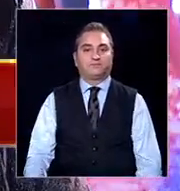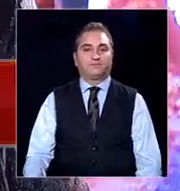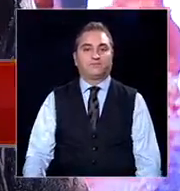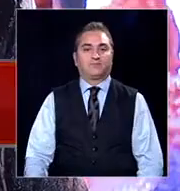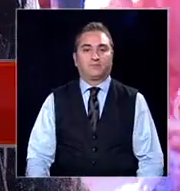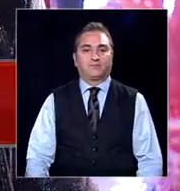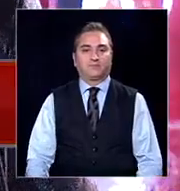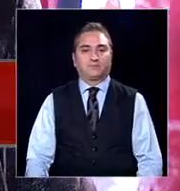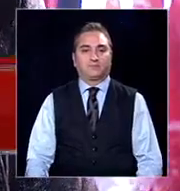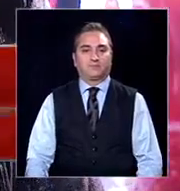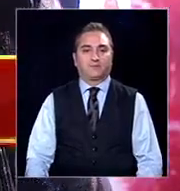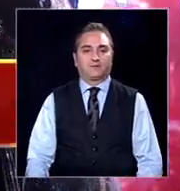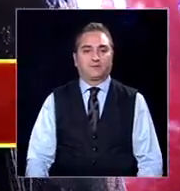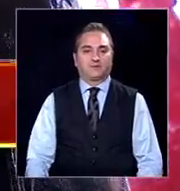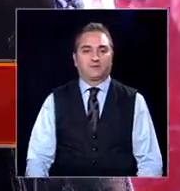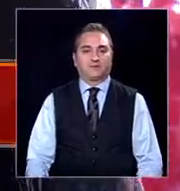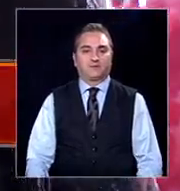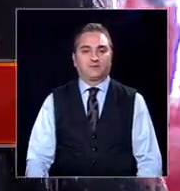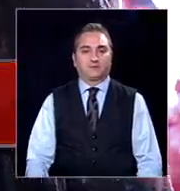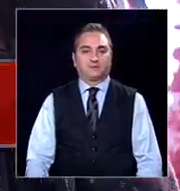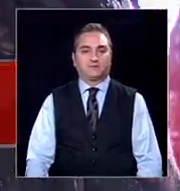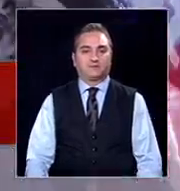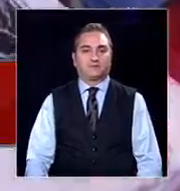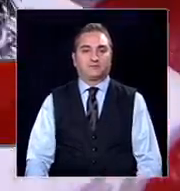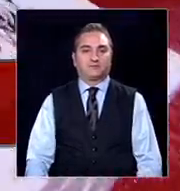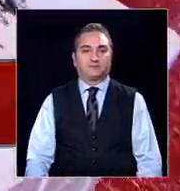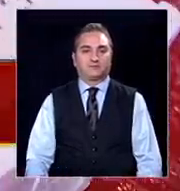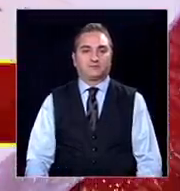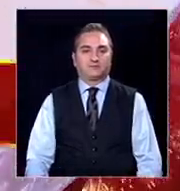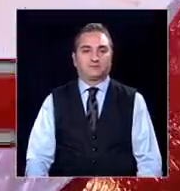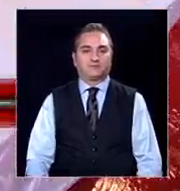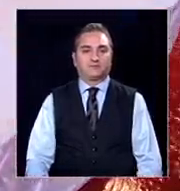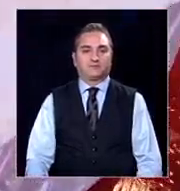alırım. Başka alırım, fark etmez. Yeter ki balık olsun.